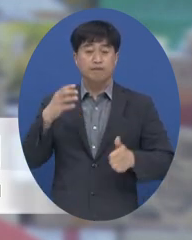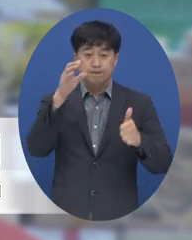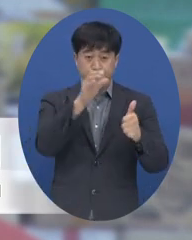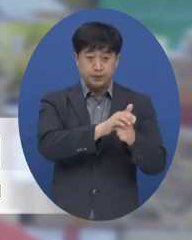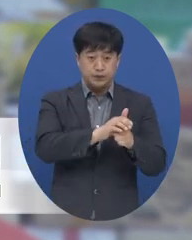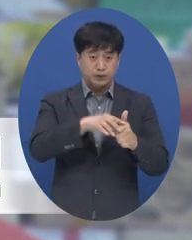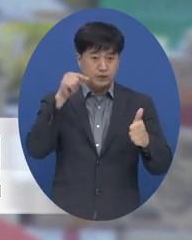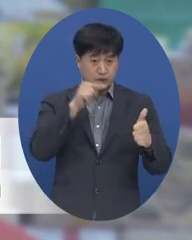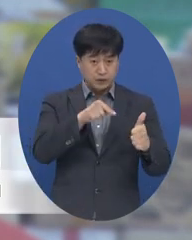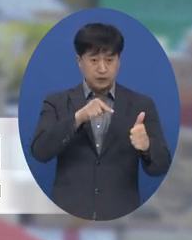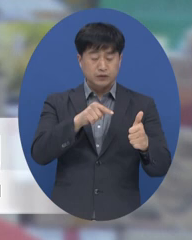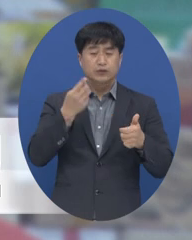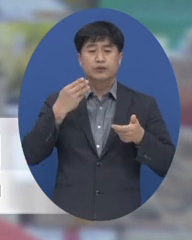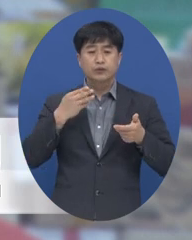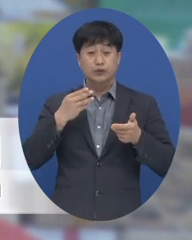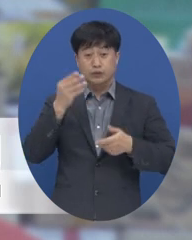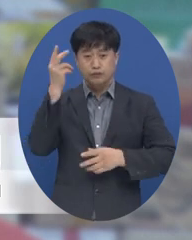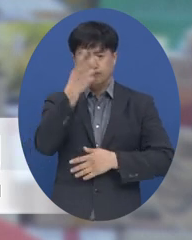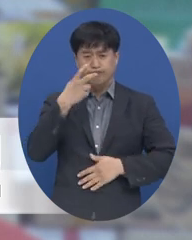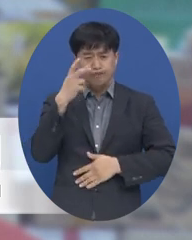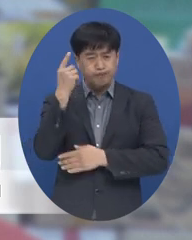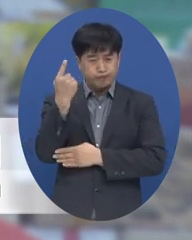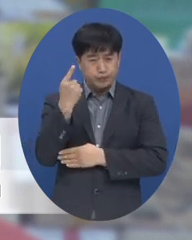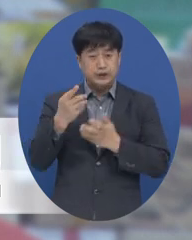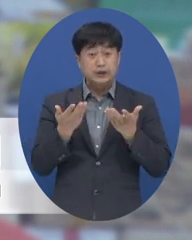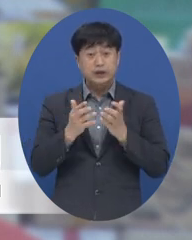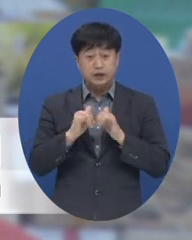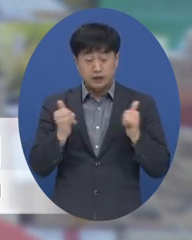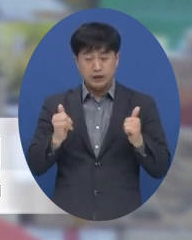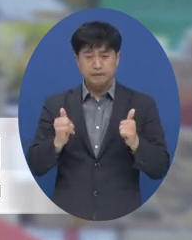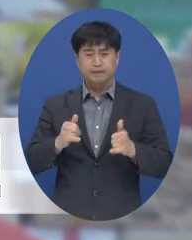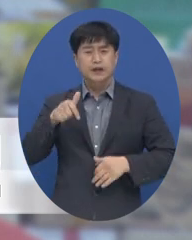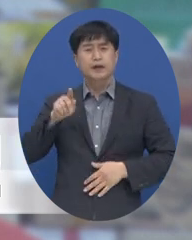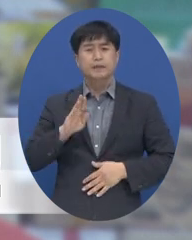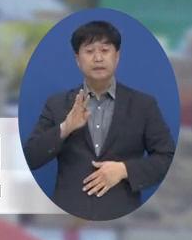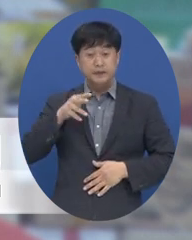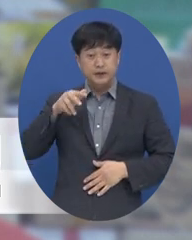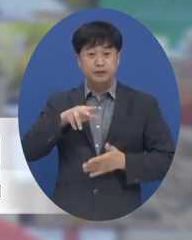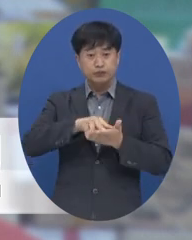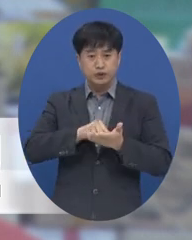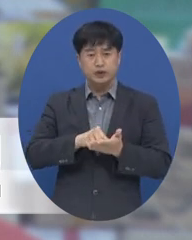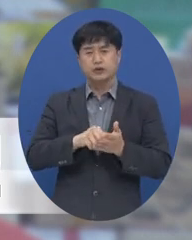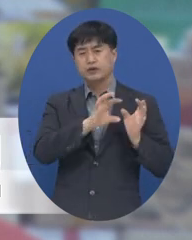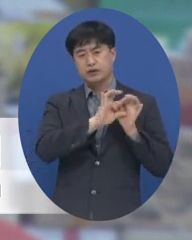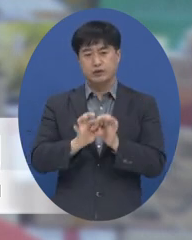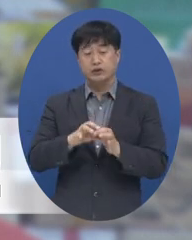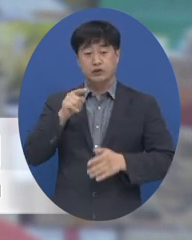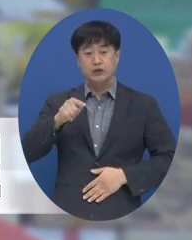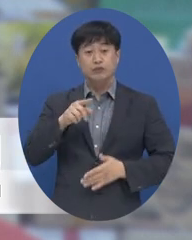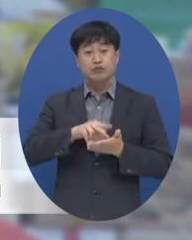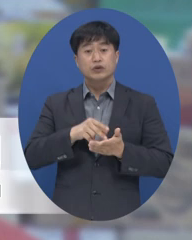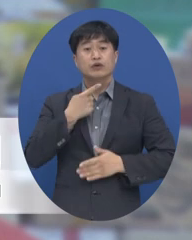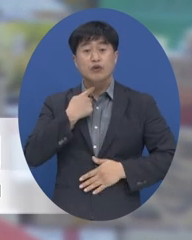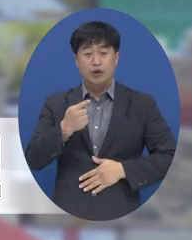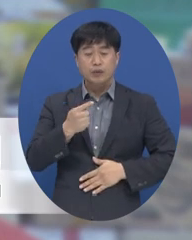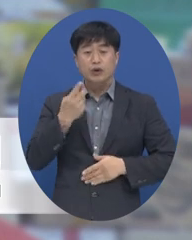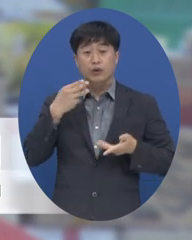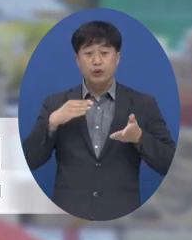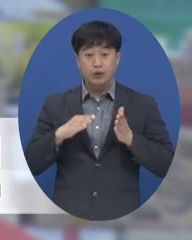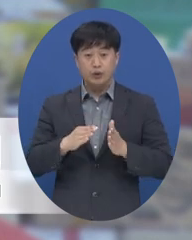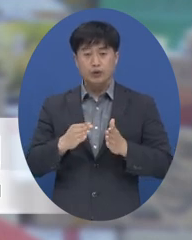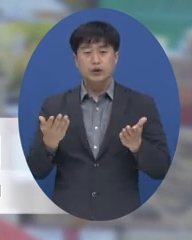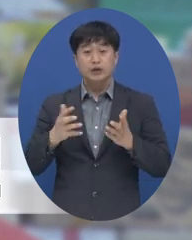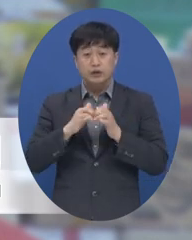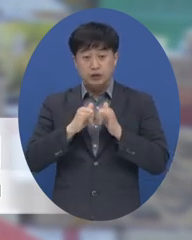지시를 하는 등 경비 노동자 갑질 문제가 연일 끊이지 않습니다 이런 갑질 문제를 겪은 경비 노동자의 권리를